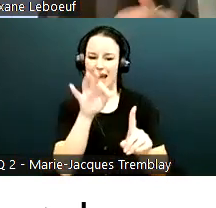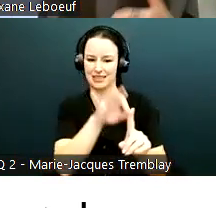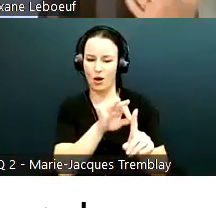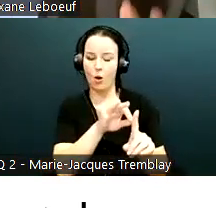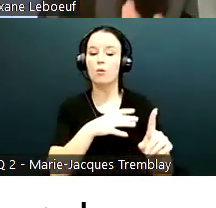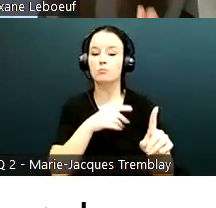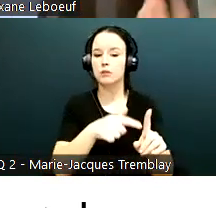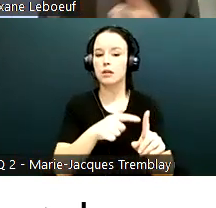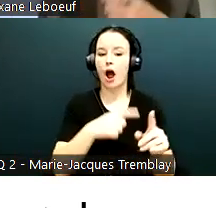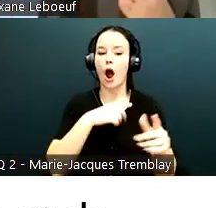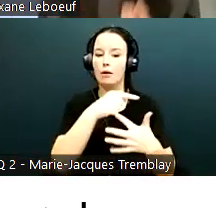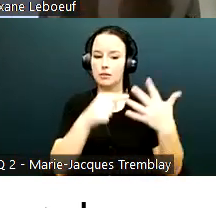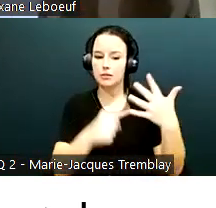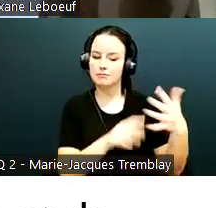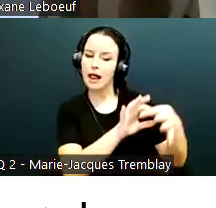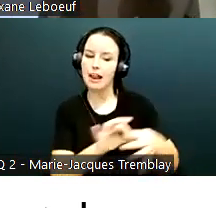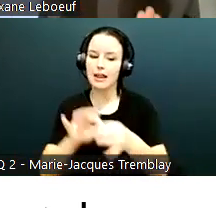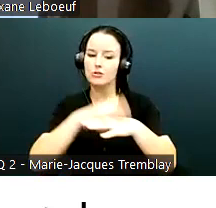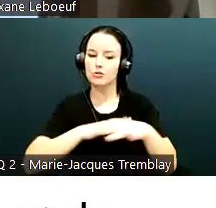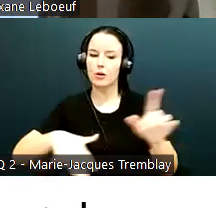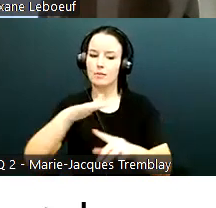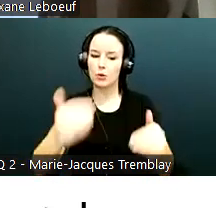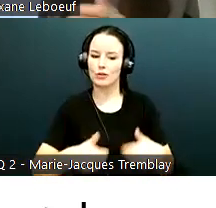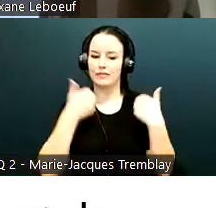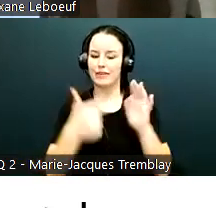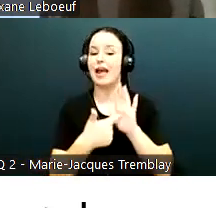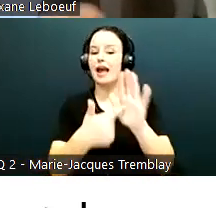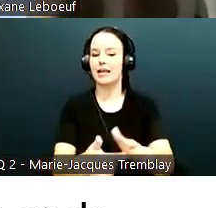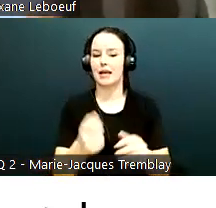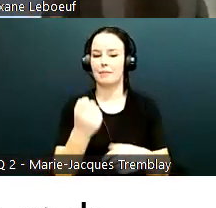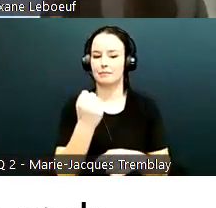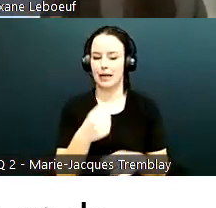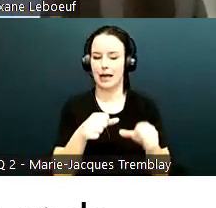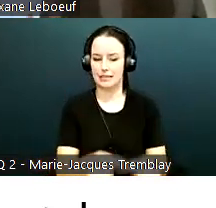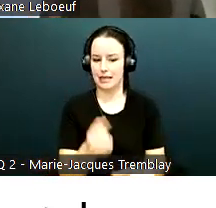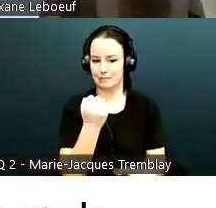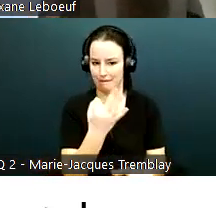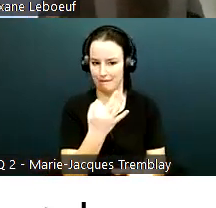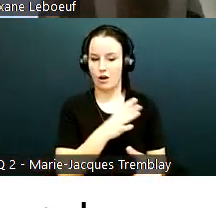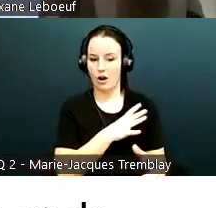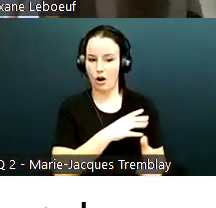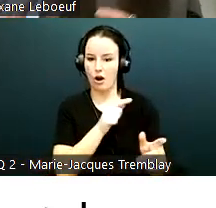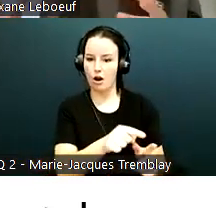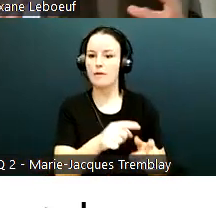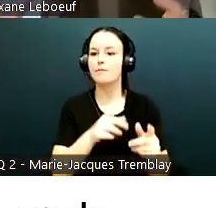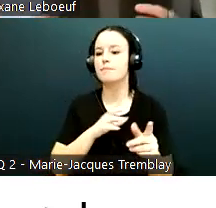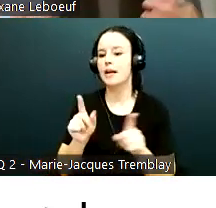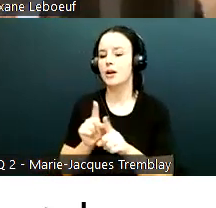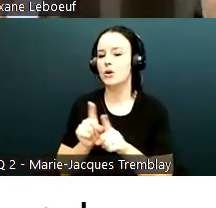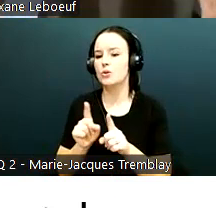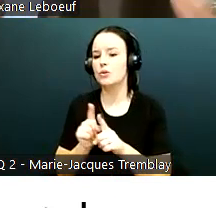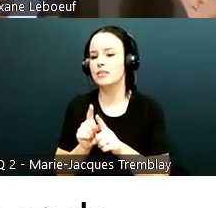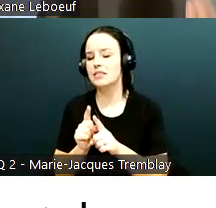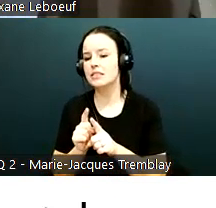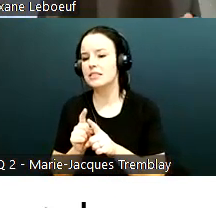certaines mesures ciblent l'intimidation dans les milieux de vie collectifs comme les résidences privées. On a aussi un plan d'action de lutte contre la maltraitance. Donc, il y a déjà beaucoup de